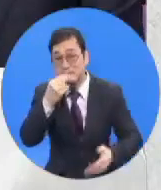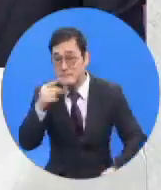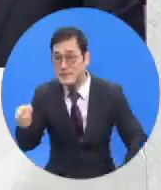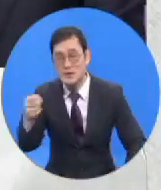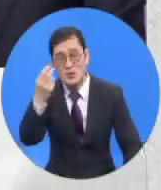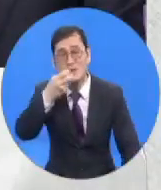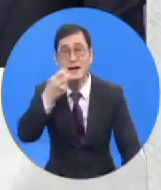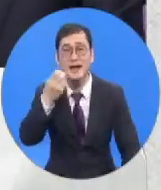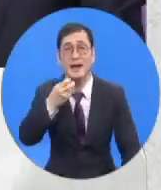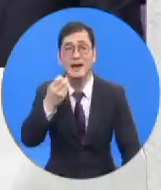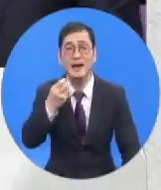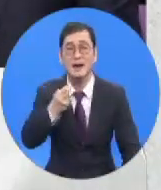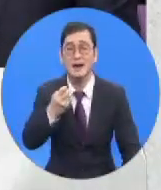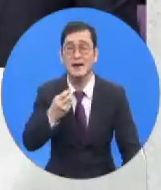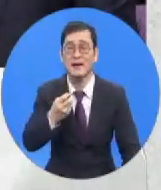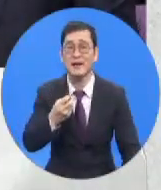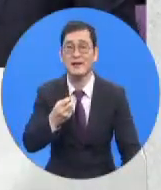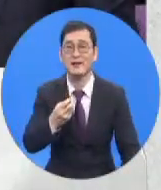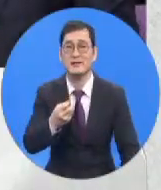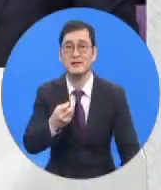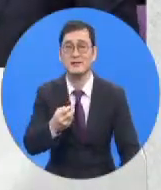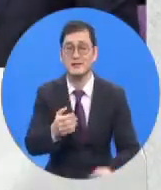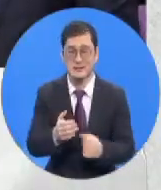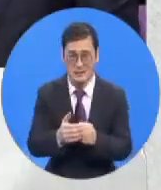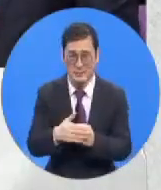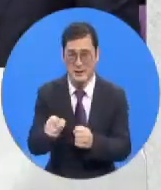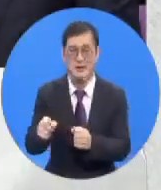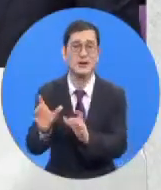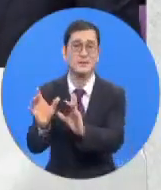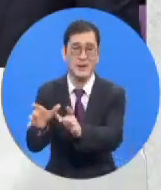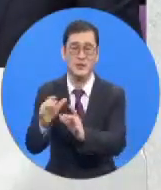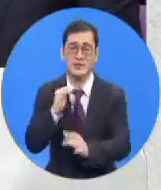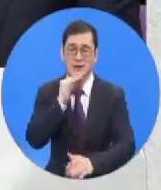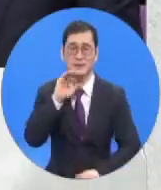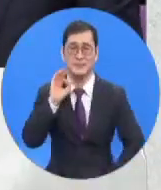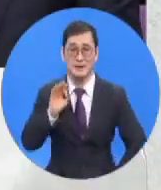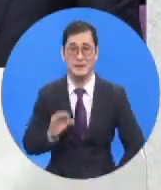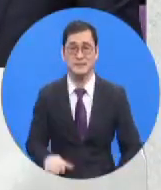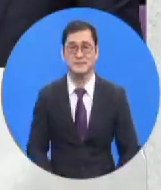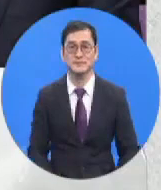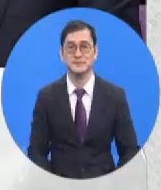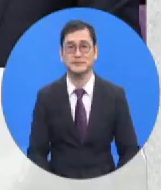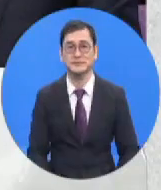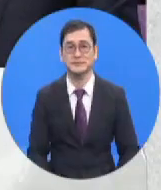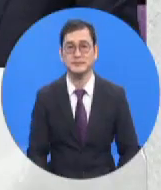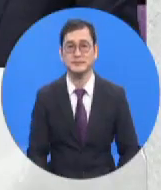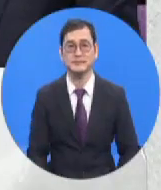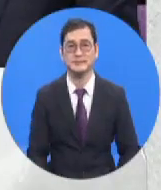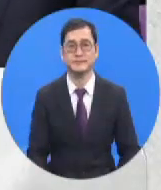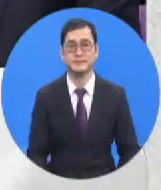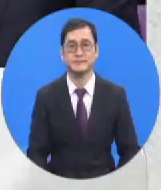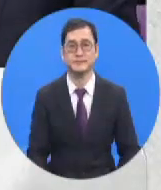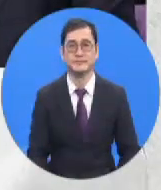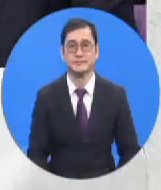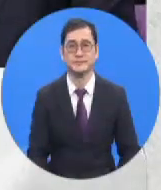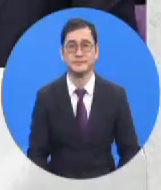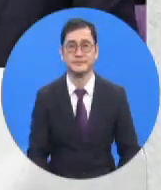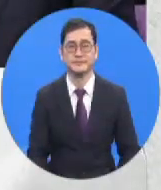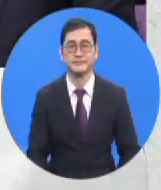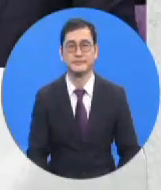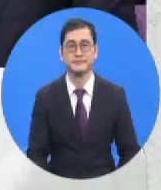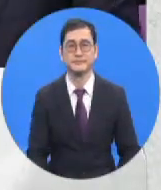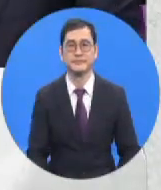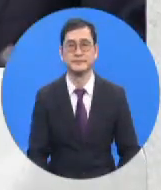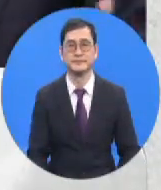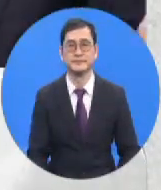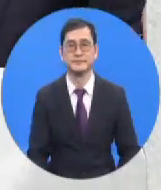어쨌든 수사가 이루어지는 과정을 보면서 하되 어쨌든 저 같은 심적으로 말씀을 하고 싶은 분들이 뭐 김용민 의원은 했지만